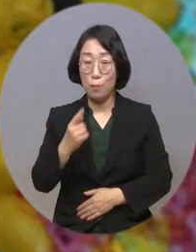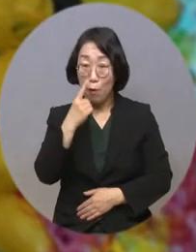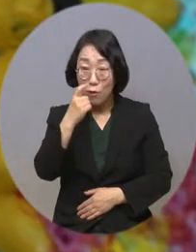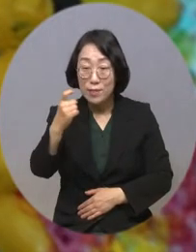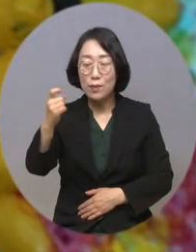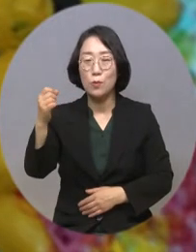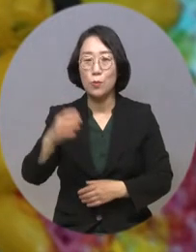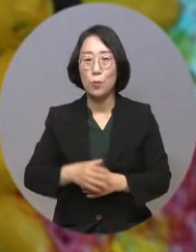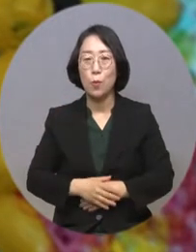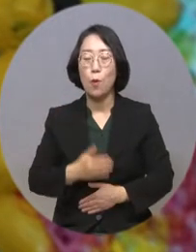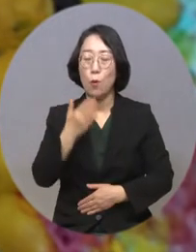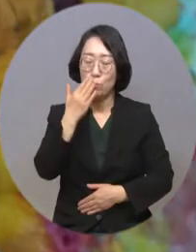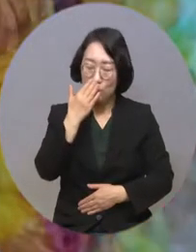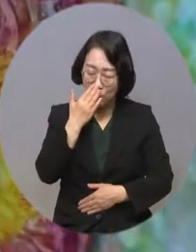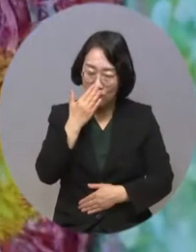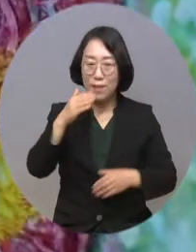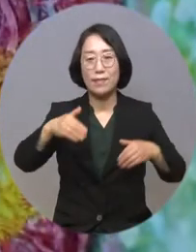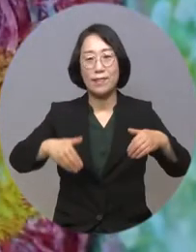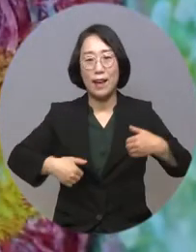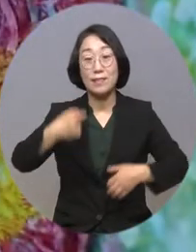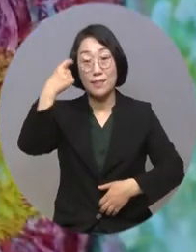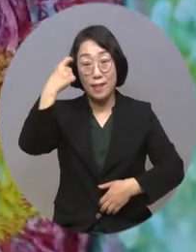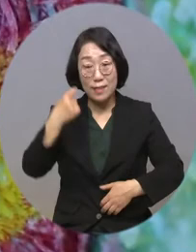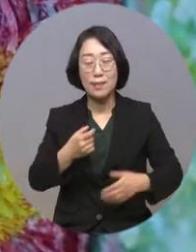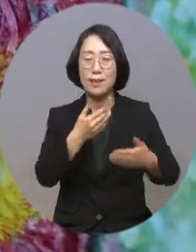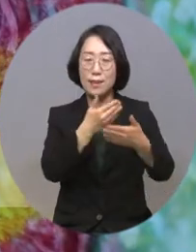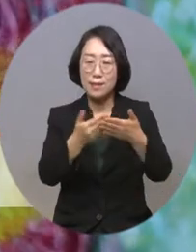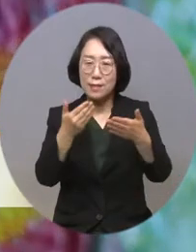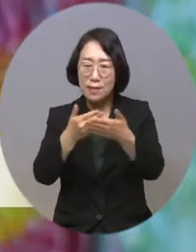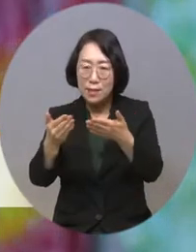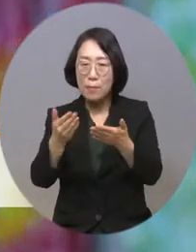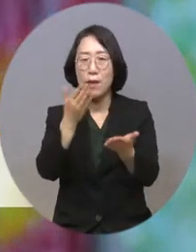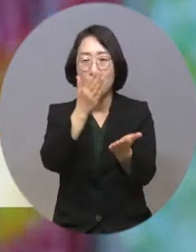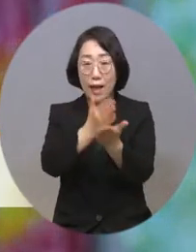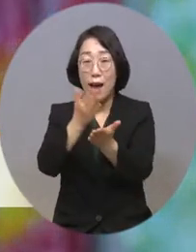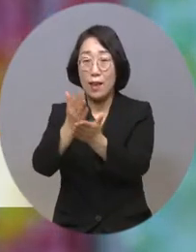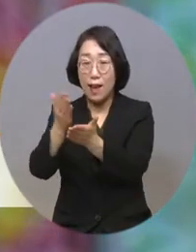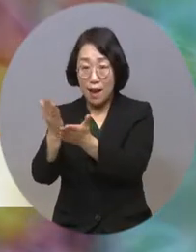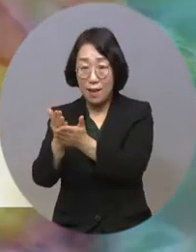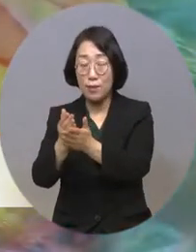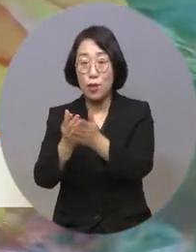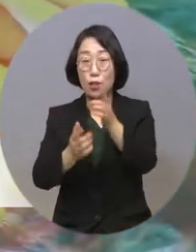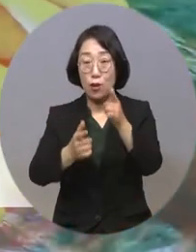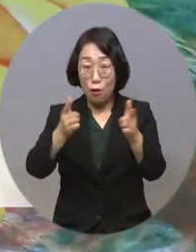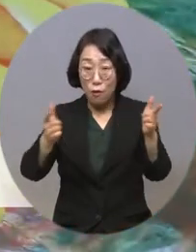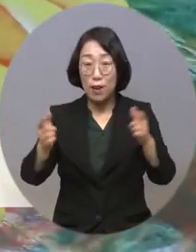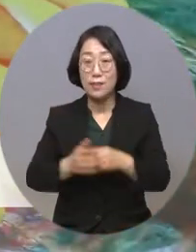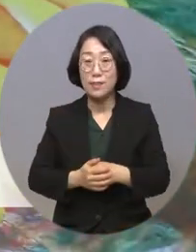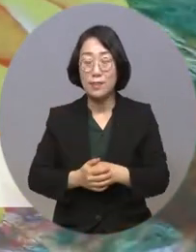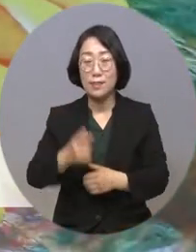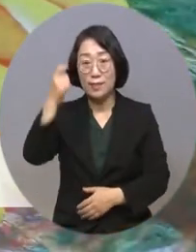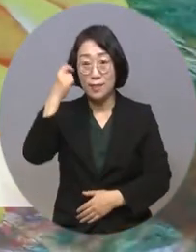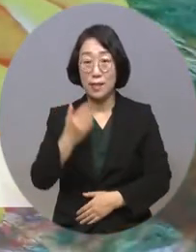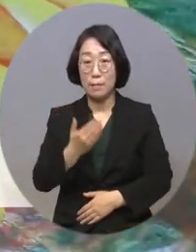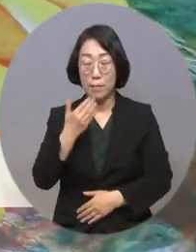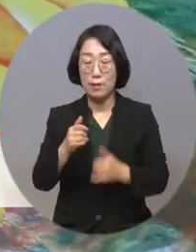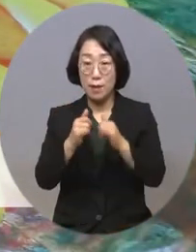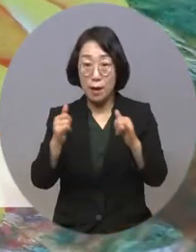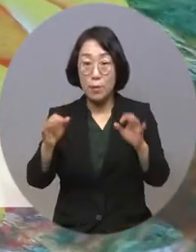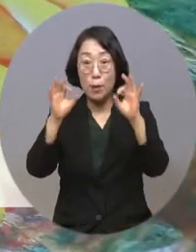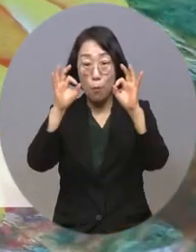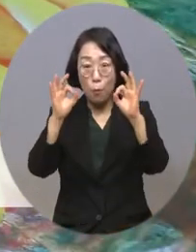소박함 그리고 따스함을 느낄 수 있는 작품까지 싱그러운 봄 기운을 느낄 수 있어 사람들의